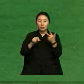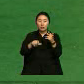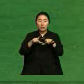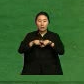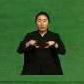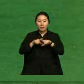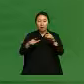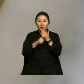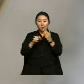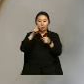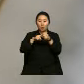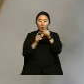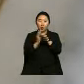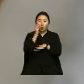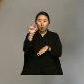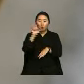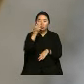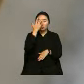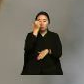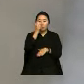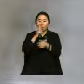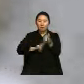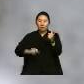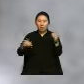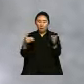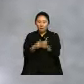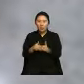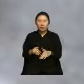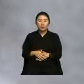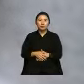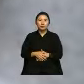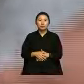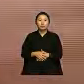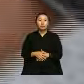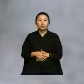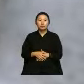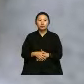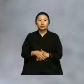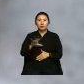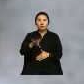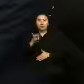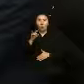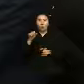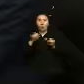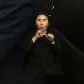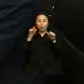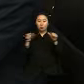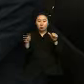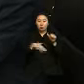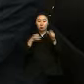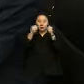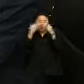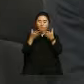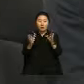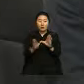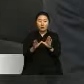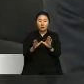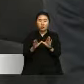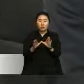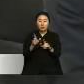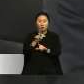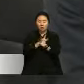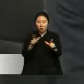발행의 목표액을 넘어 50억 원까지 판매액을 달성한 것입니다. 발행 초기인 지난 5월부터 새마을금고 등